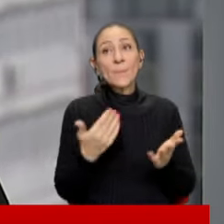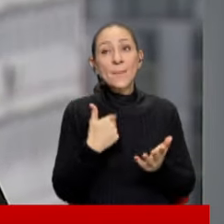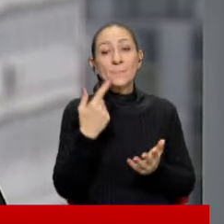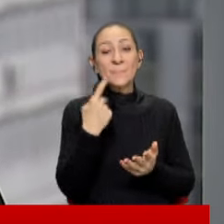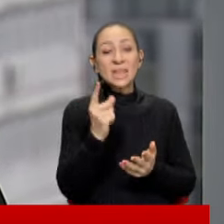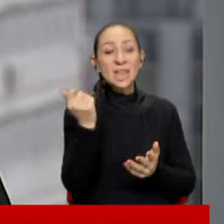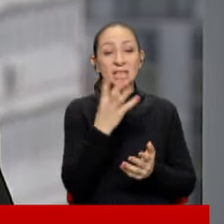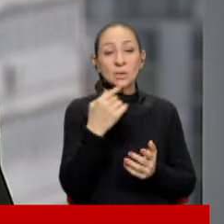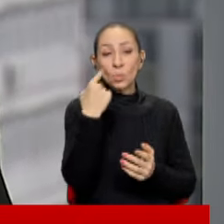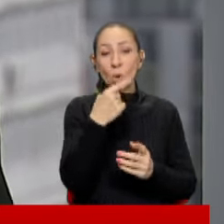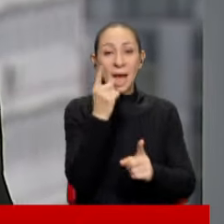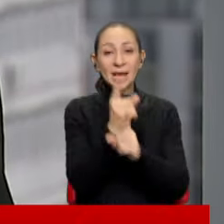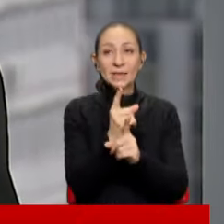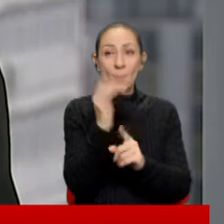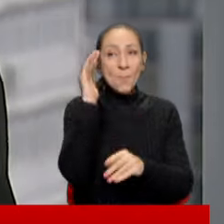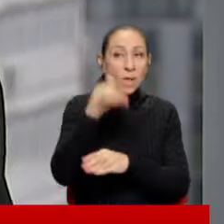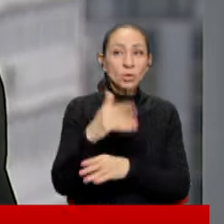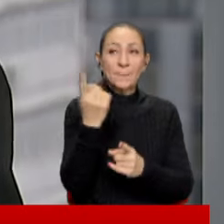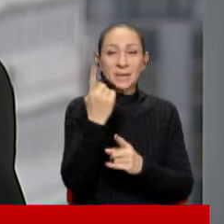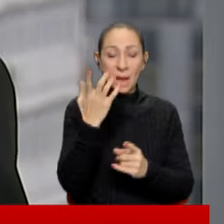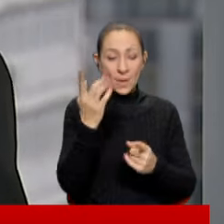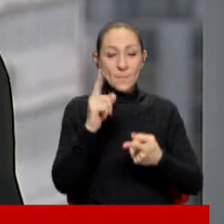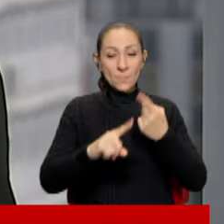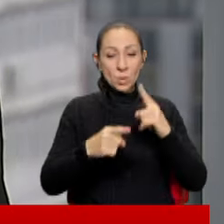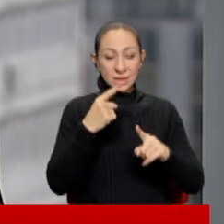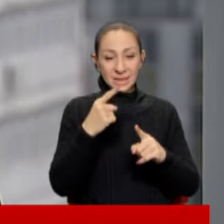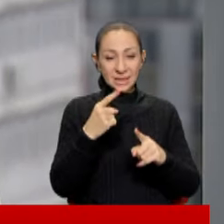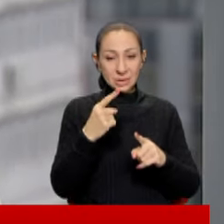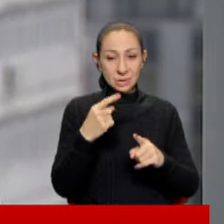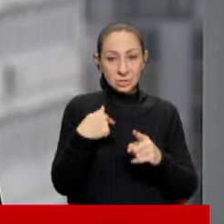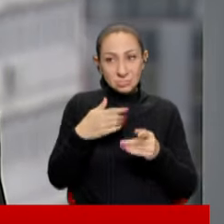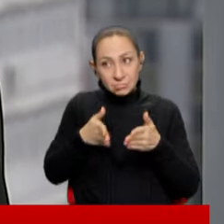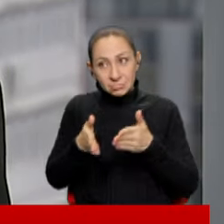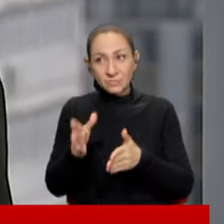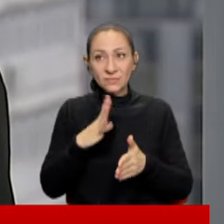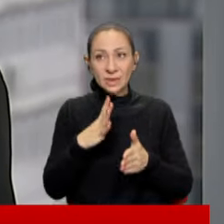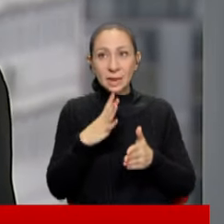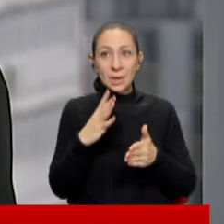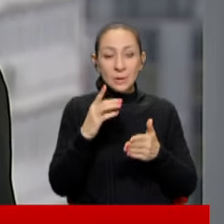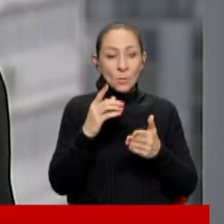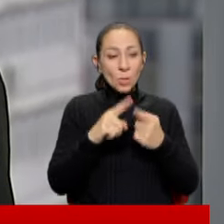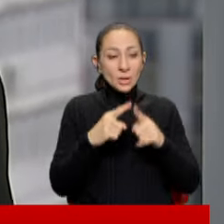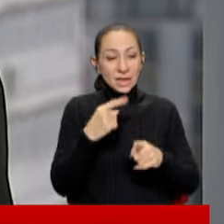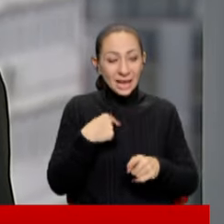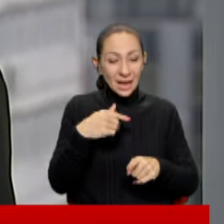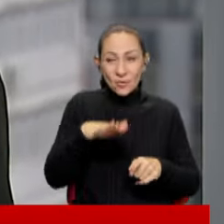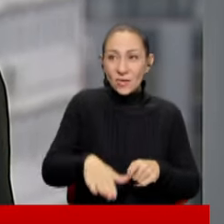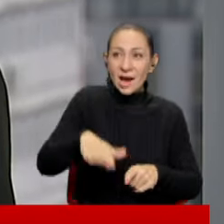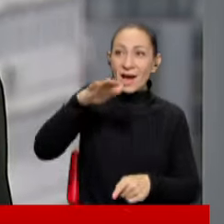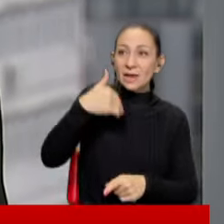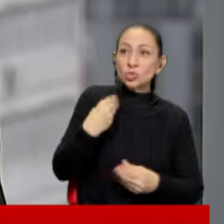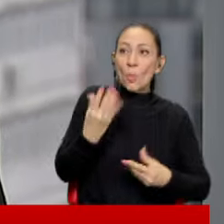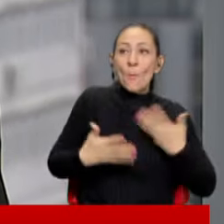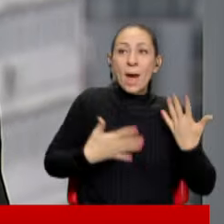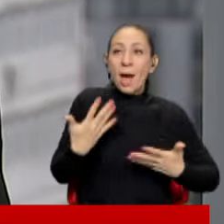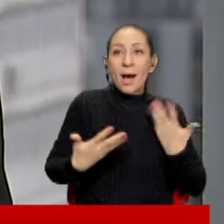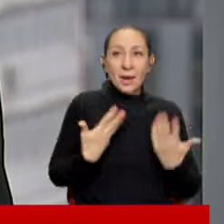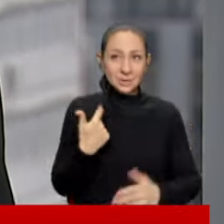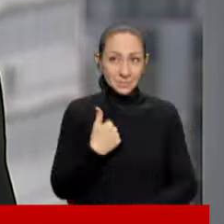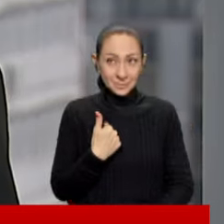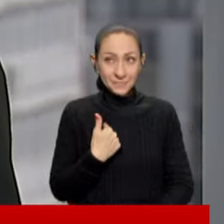binlerce mülakat mağdurundan biriyim. Ama aynı zamanda siyasi yönüm de var. Siyasete küçüklükten beri ilgiliyim. Çocukluk denecek yaştan